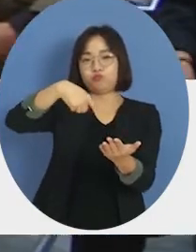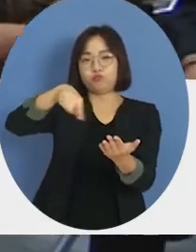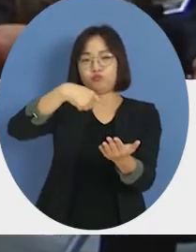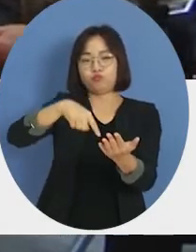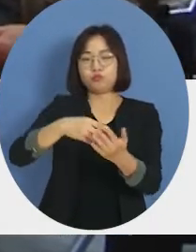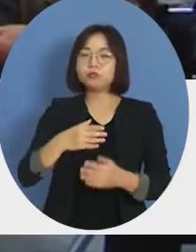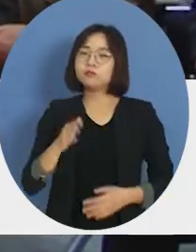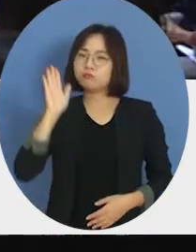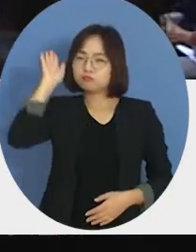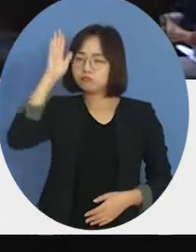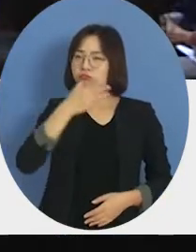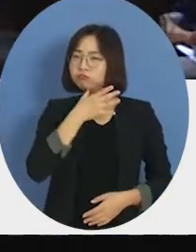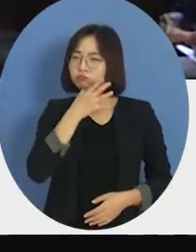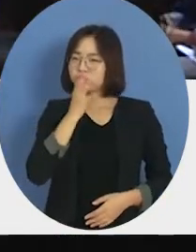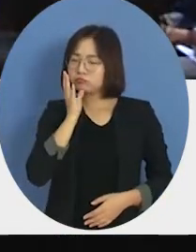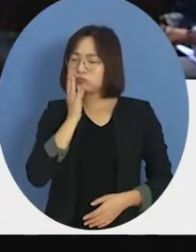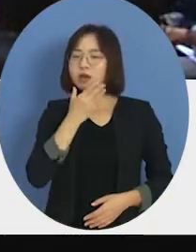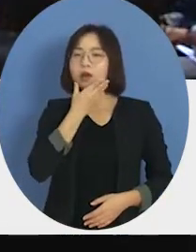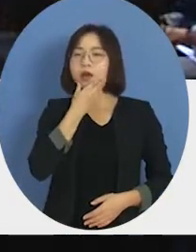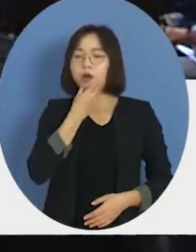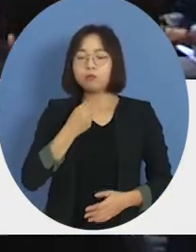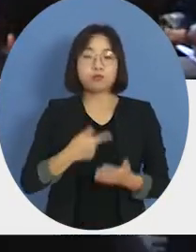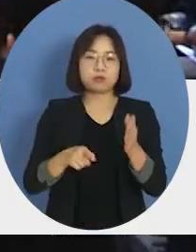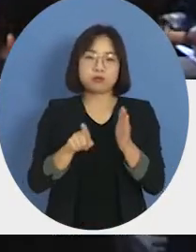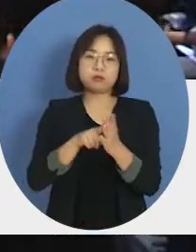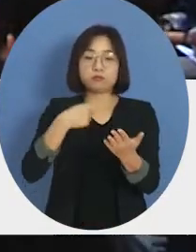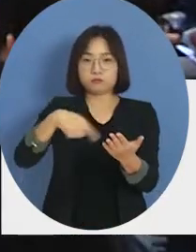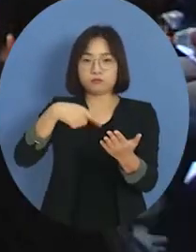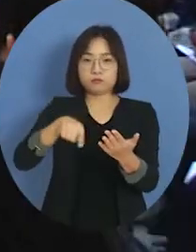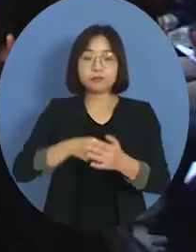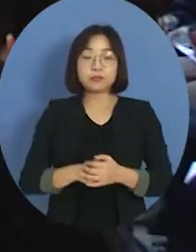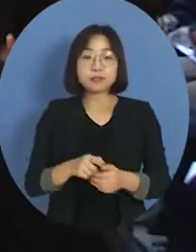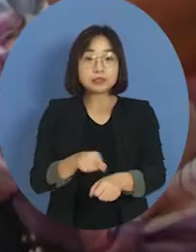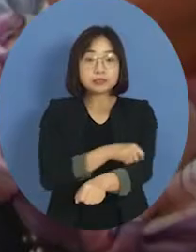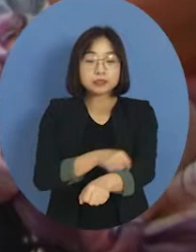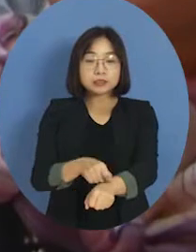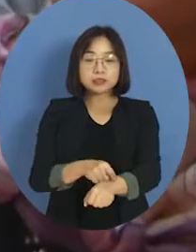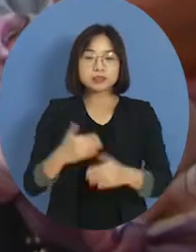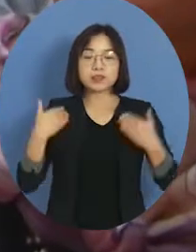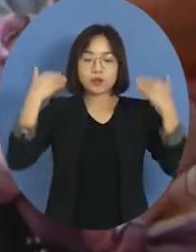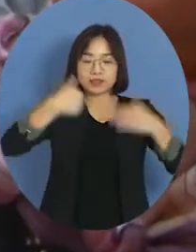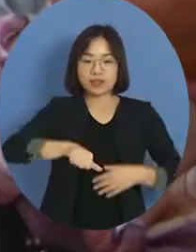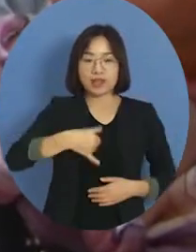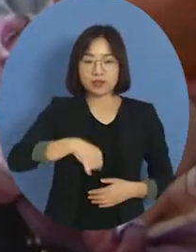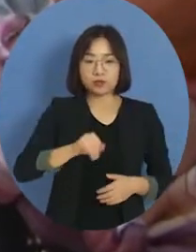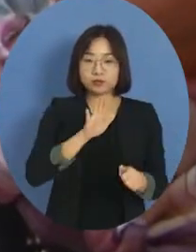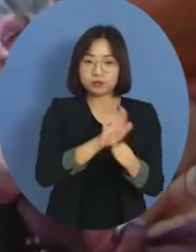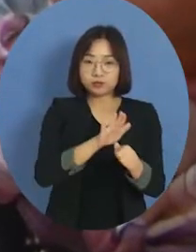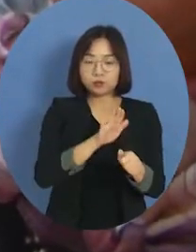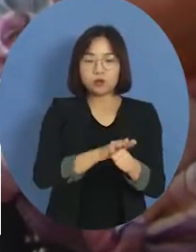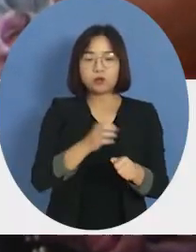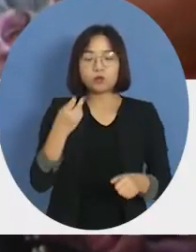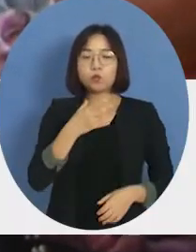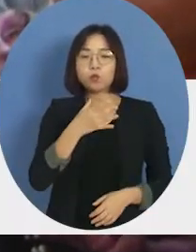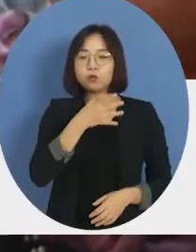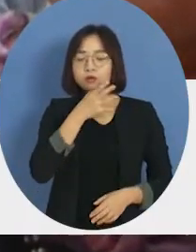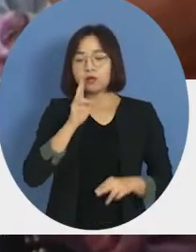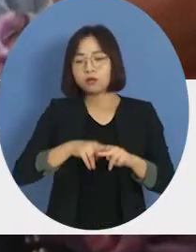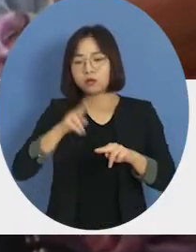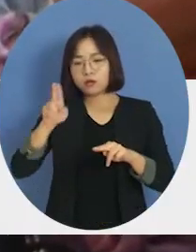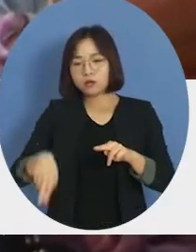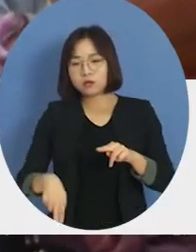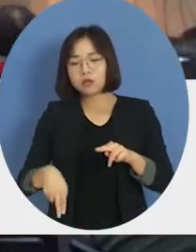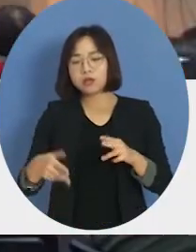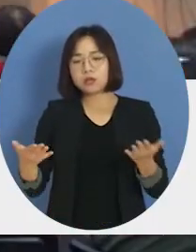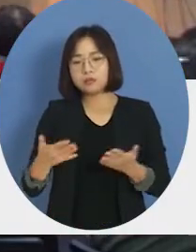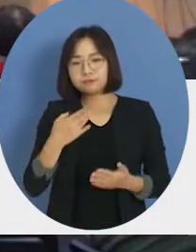주제로 행복한 노후 생활에 대한 강연을 펼쳤습니다. 특히 이날 강의에서는 성인 자녀 지원과 은퇴 창업 실패로